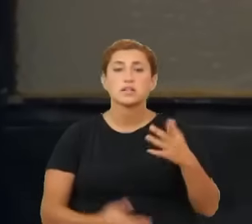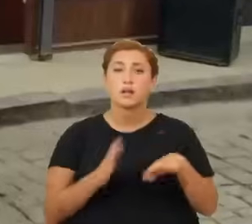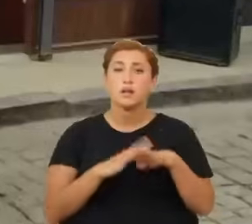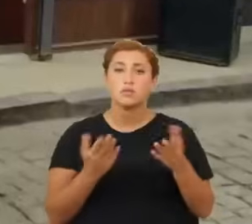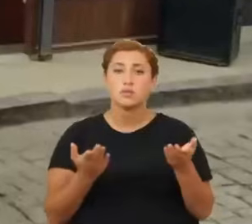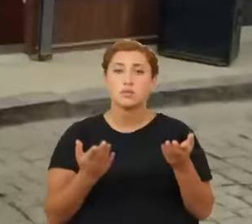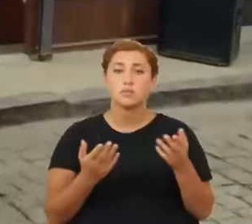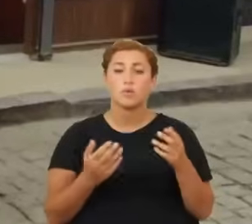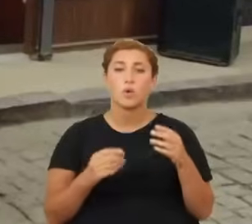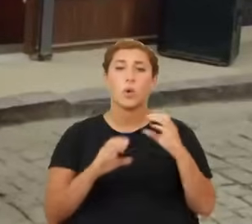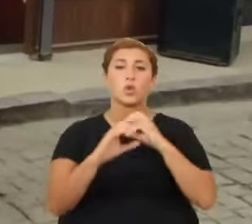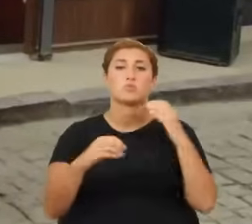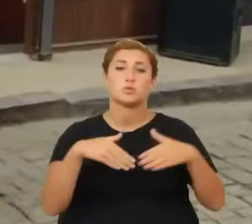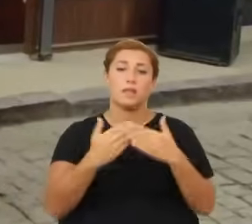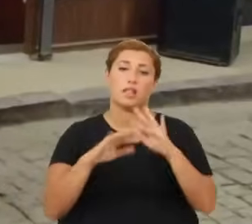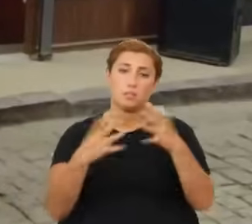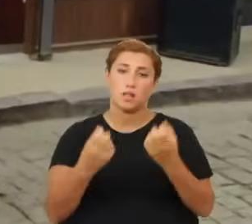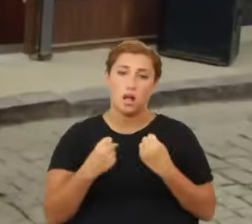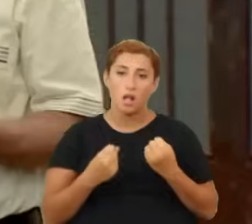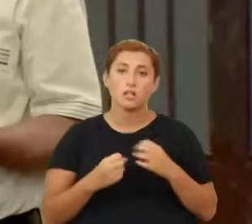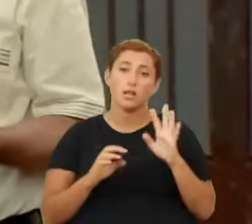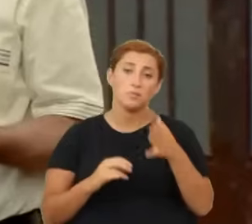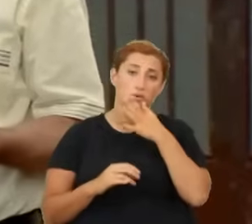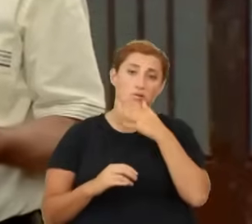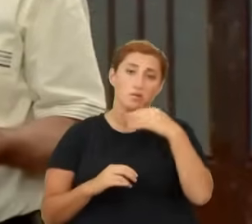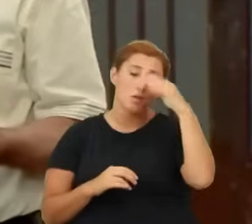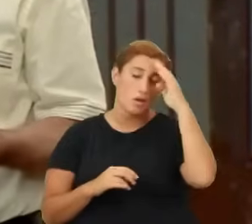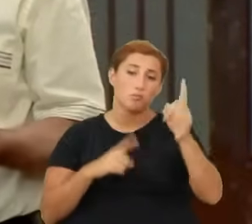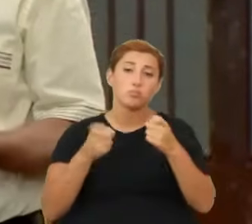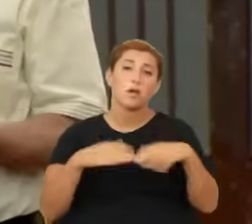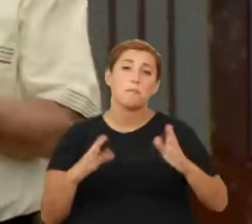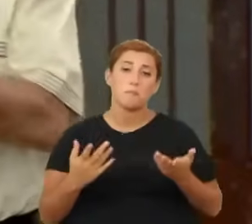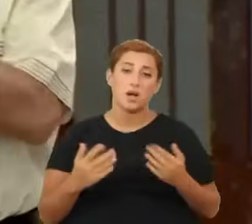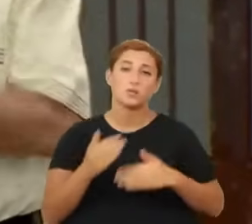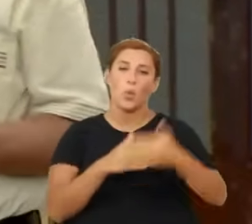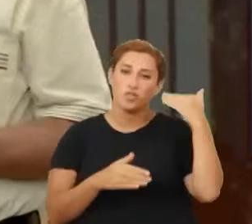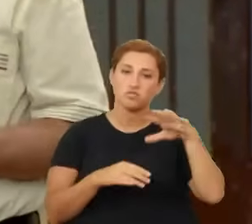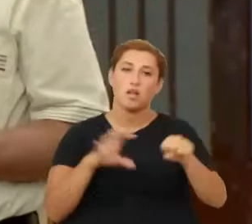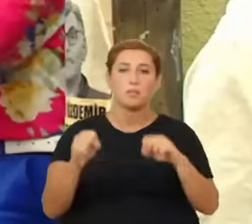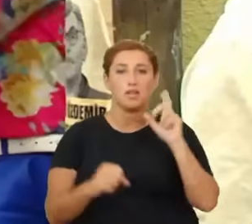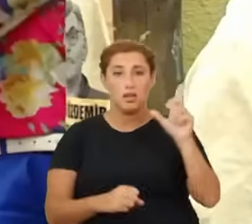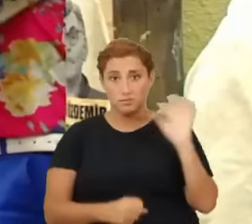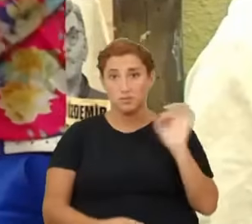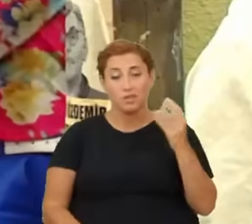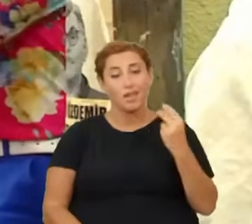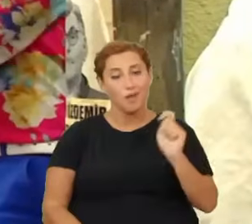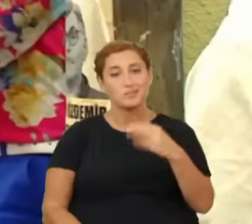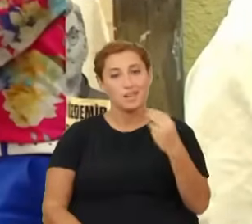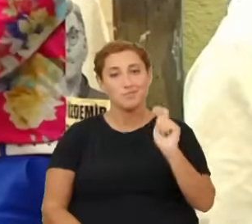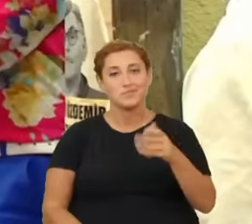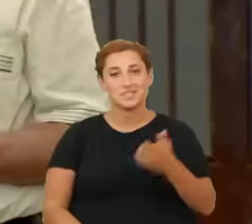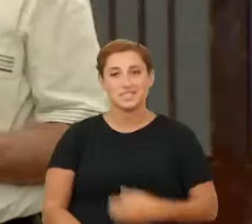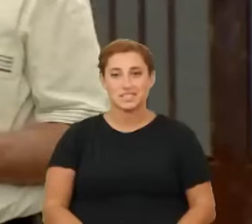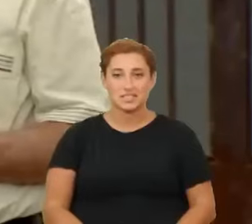ayrılıyor ya? Otobüs biletlerimizi aldık. Ha. Malum bayramda bulamıyoruz. Önceden almak lazım, değil mi? İyi yapmışsın ya,